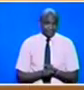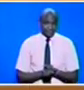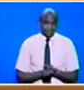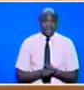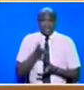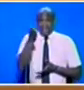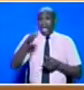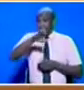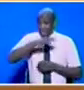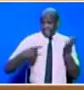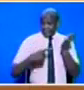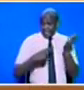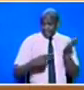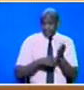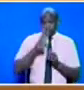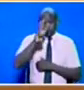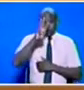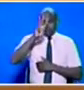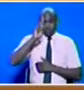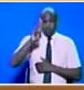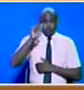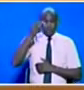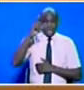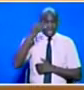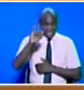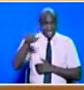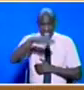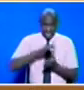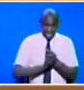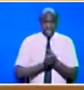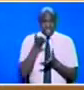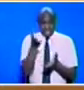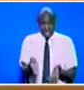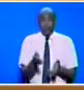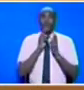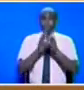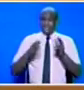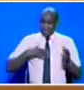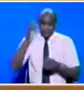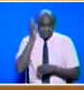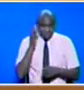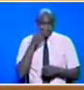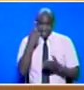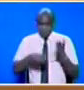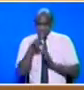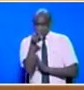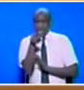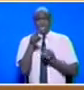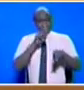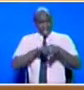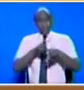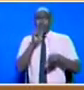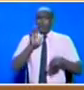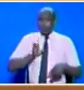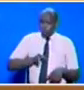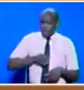Huko Taita Taveta eneo la Undani, Francis Mtalaki anayo taarifa kuhusu mzozo baina ya wanandoa, ambapo doa ilipoingia kwenye ndoa hiyo